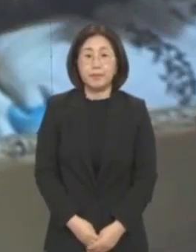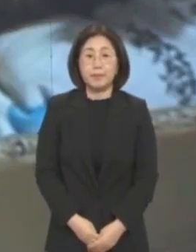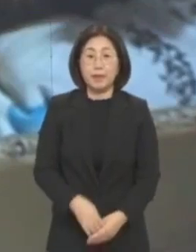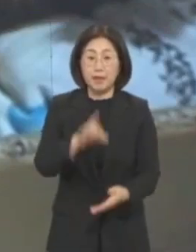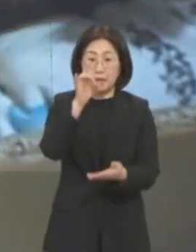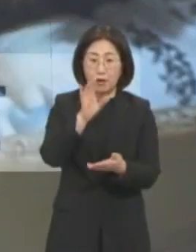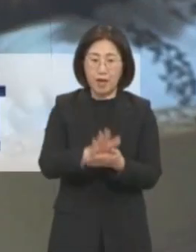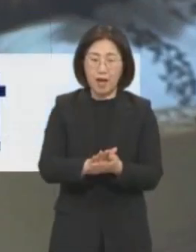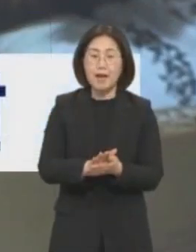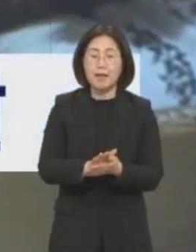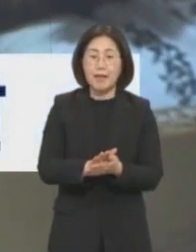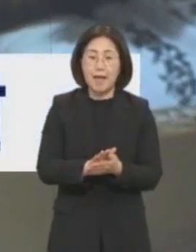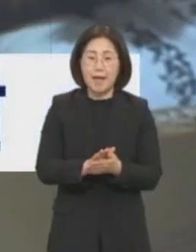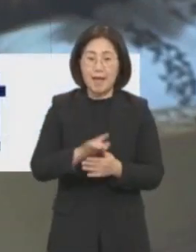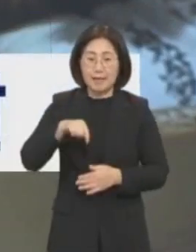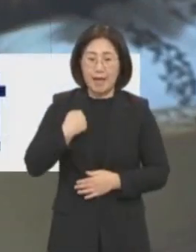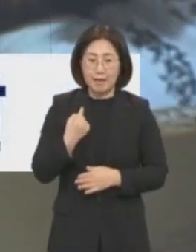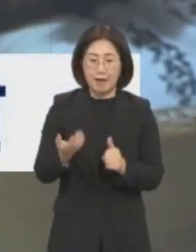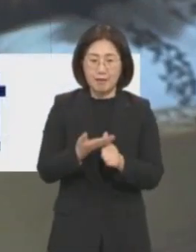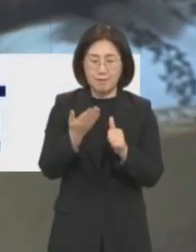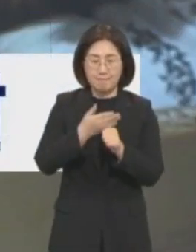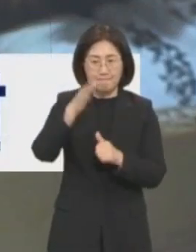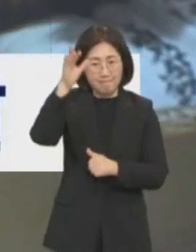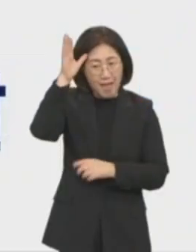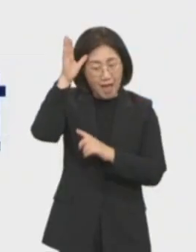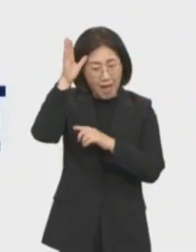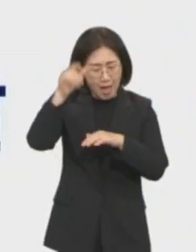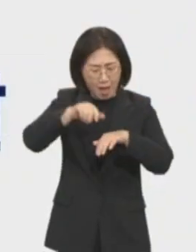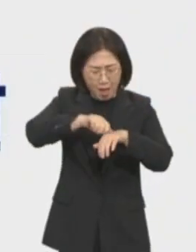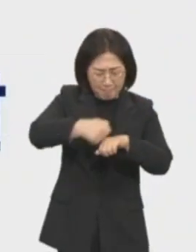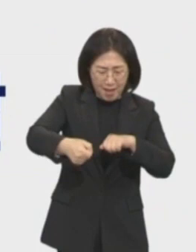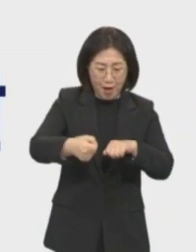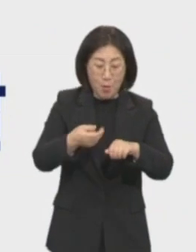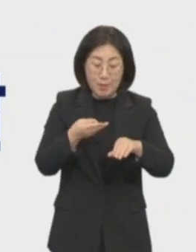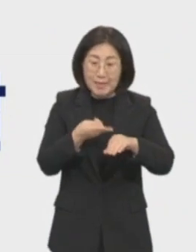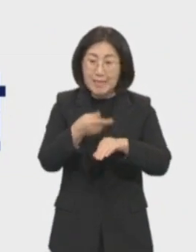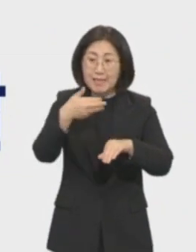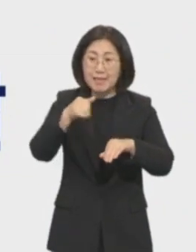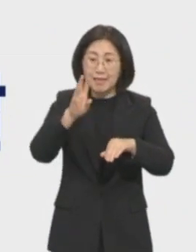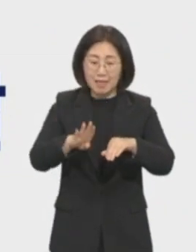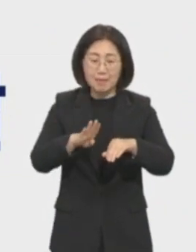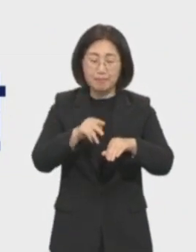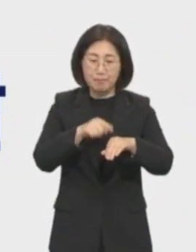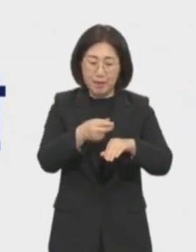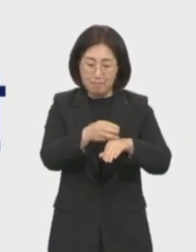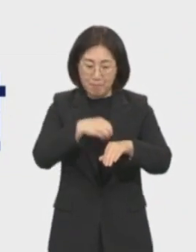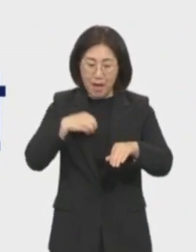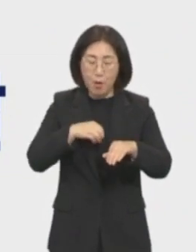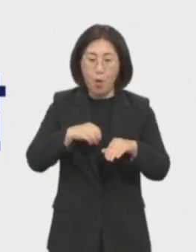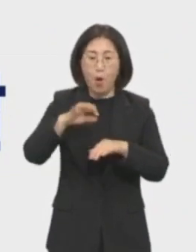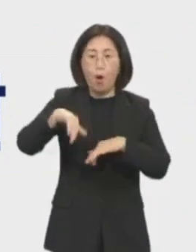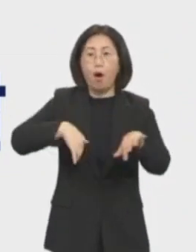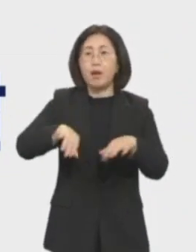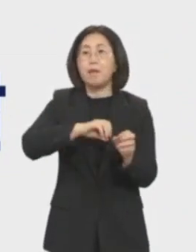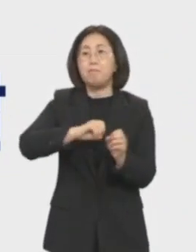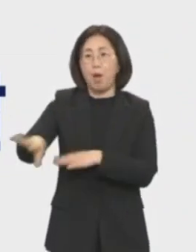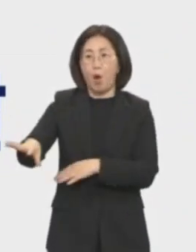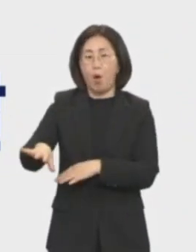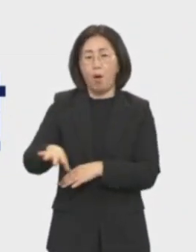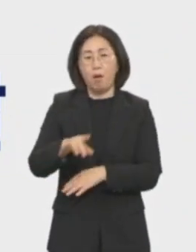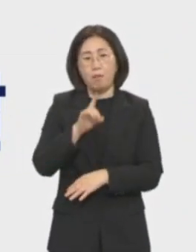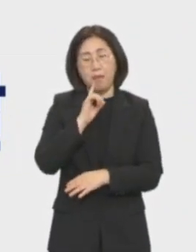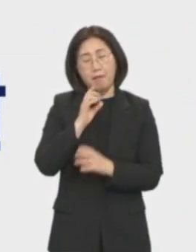천안의 한 견주가 반려견에 생사를 찢어 인식 칩을 제거한 뒤 거리에 다시 기해 논란 일고 있습니다